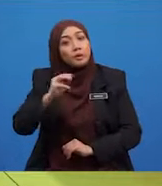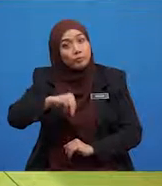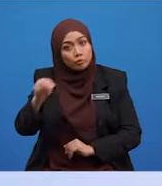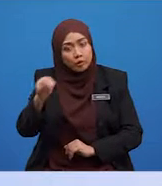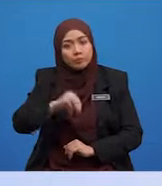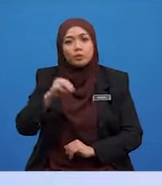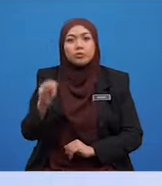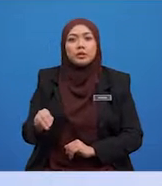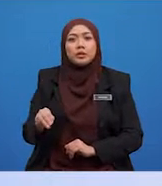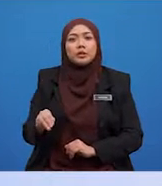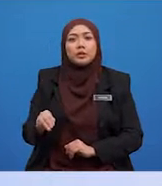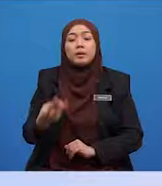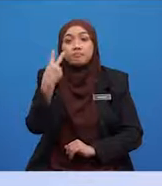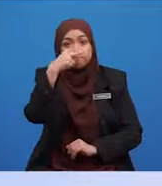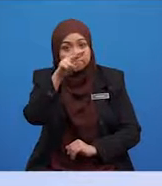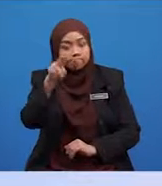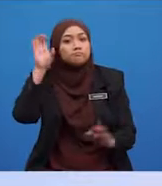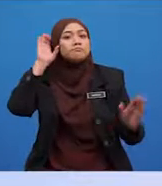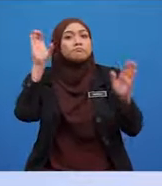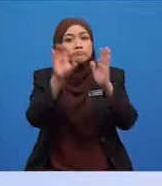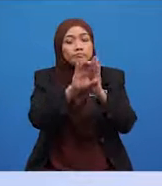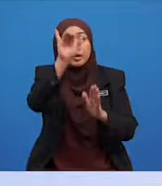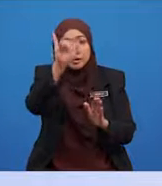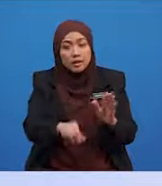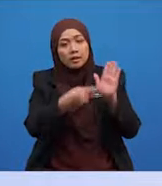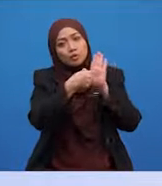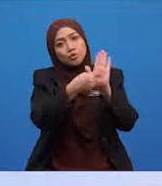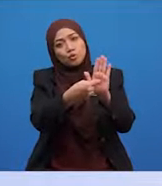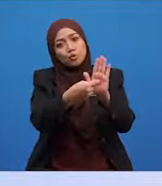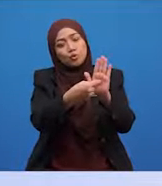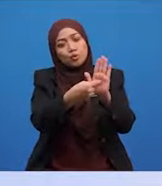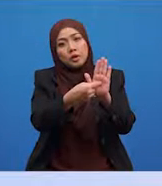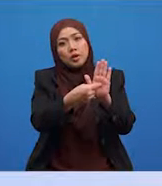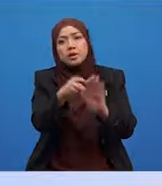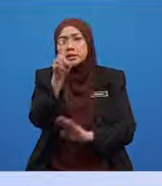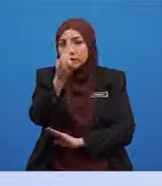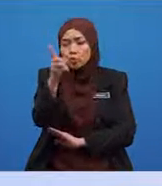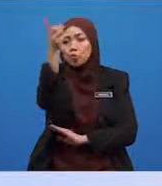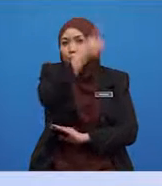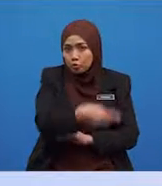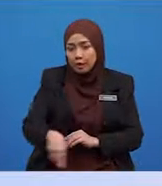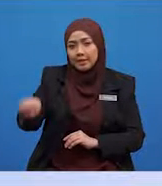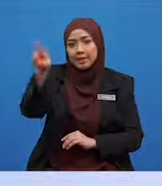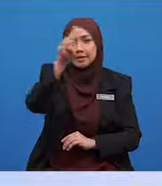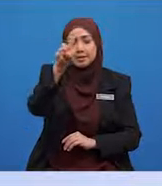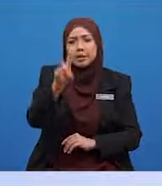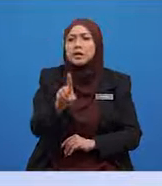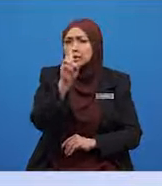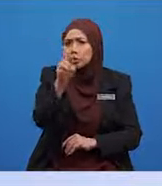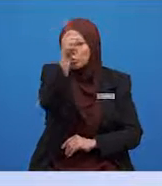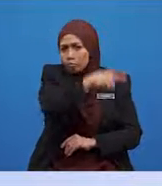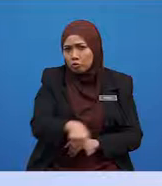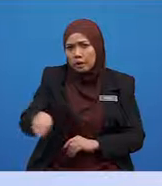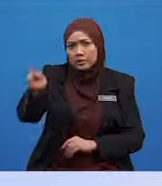Murid-murid, di paparan menunjukkan sebuah bulatan. Sebuah